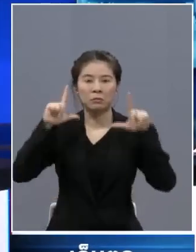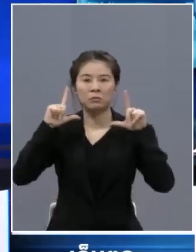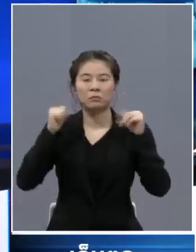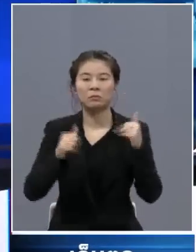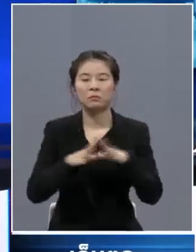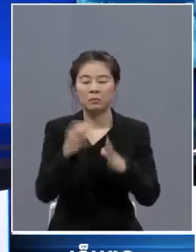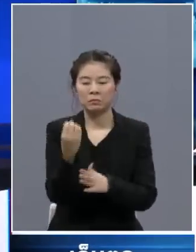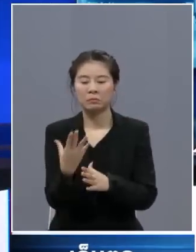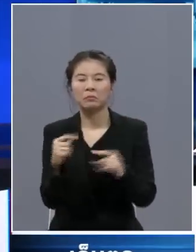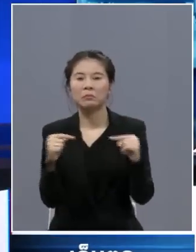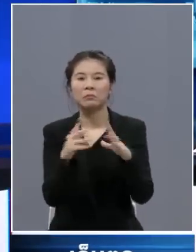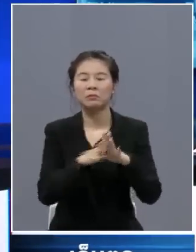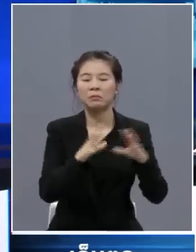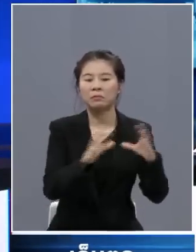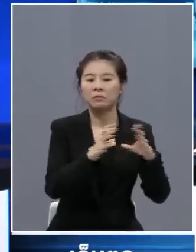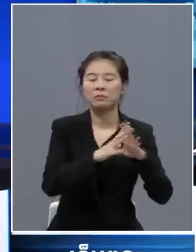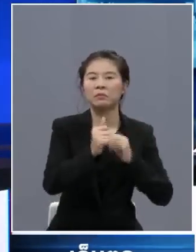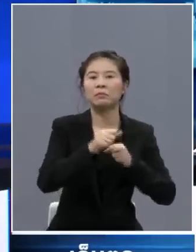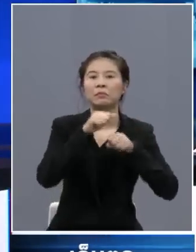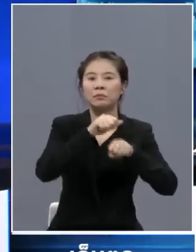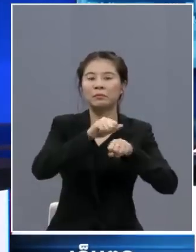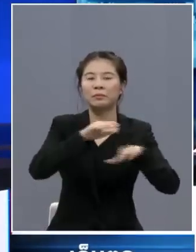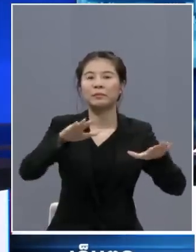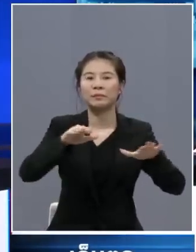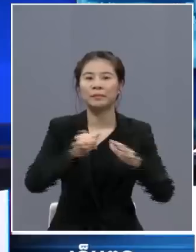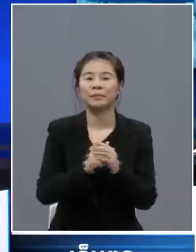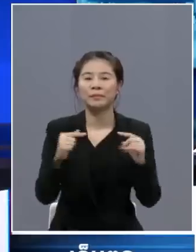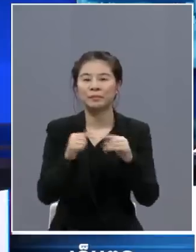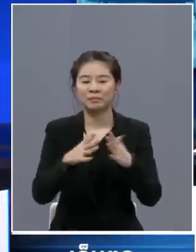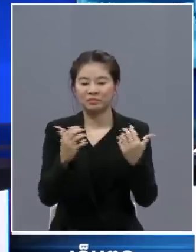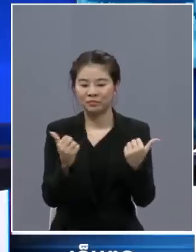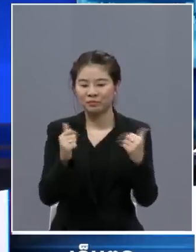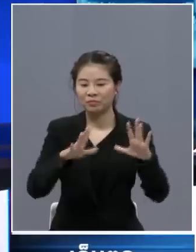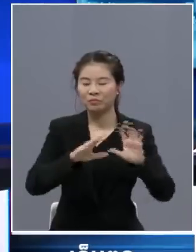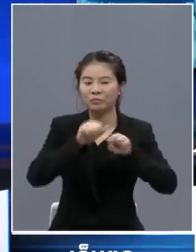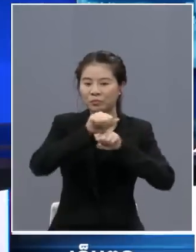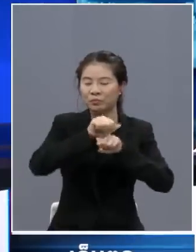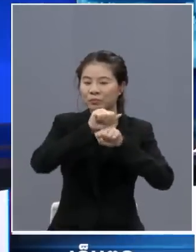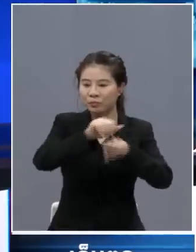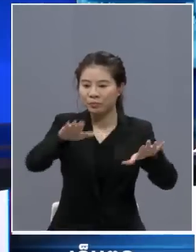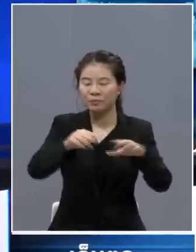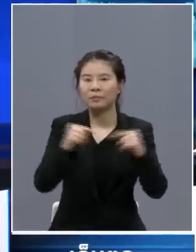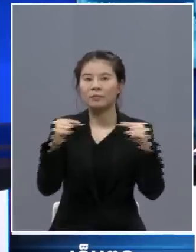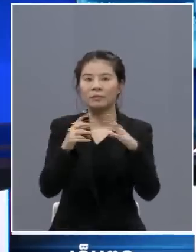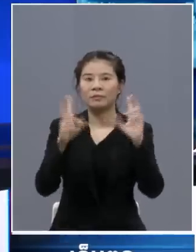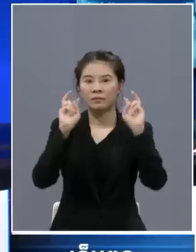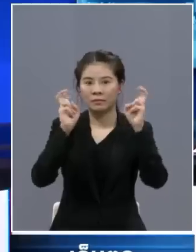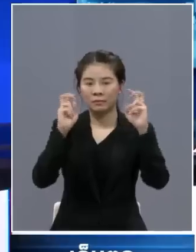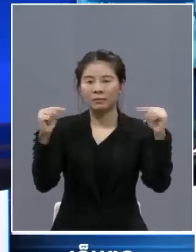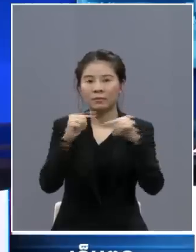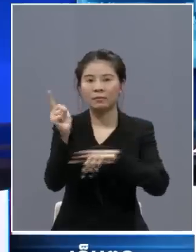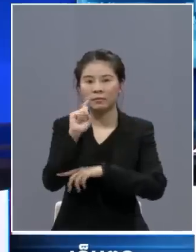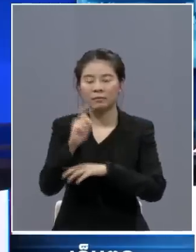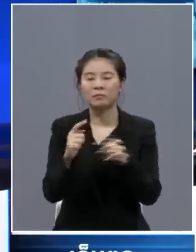าเสียงเลือกตั้งด้วยซ้ำนะ ใช่ครับ คือตอนหาเสียงเลือกตั้งเหมือนทุกคนเปิดหน้าชนกันประชาชนรู้หมดเลยว่าเขาจะนำเสนอเรื่องอะไรจะหาเสียง